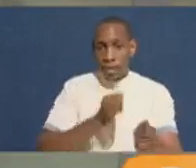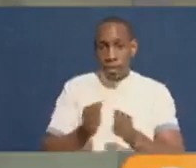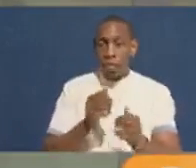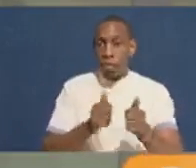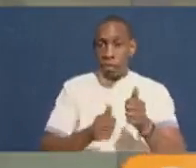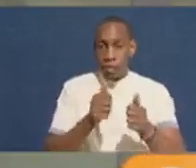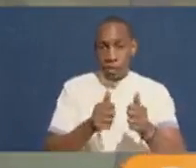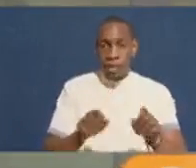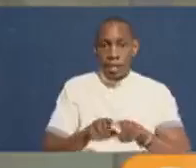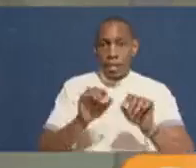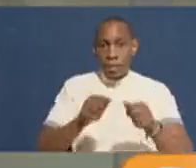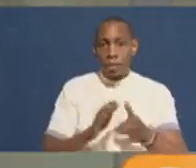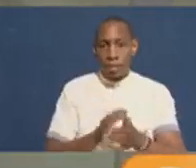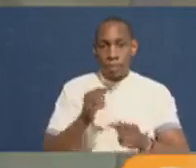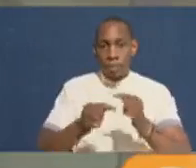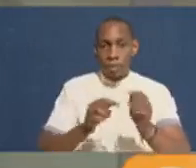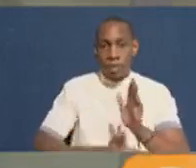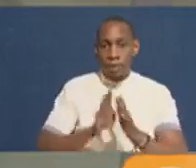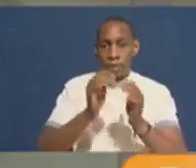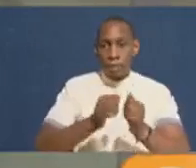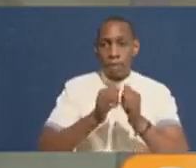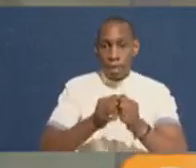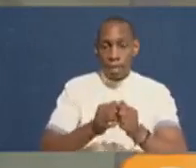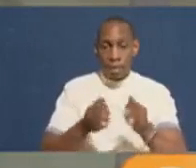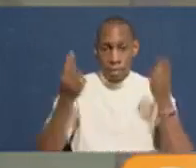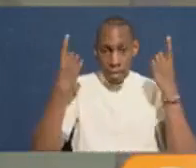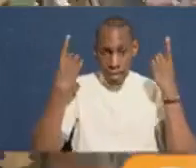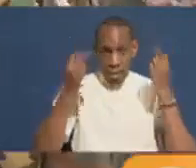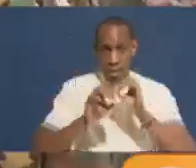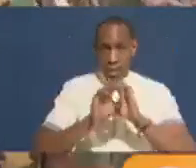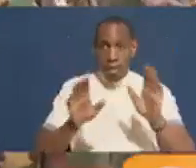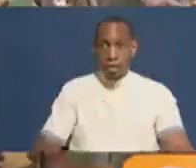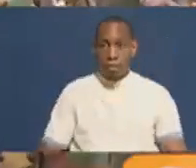gani tuweze kusonga mbele pamoja. Sini sawa namna hiyo?